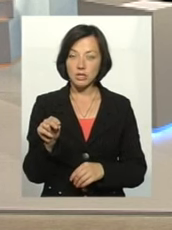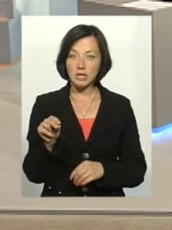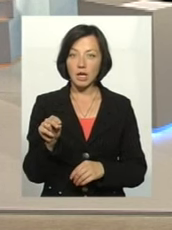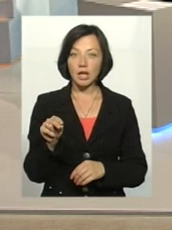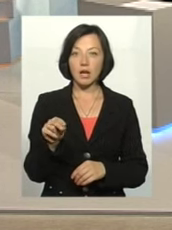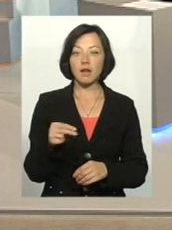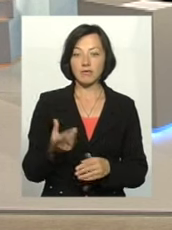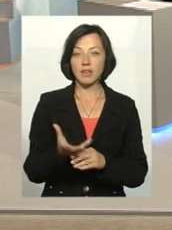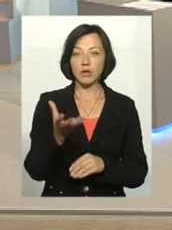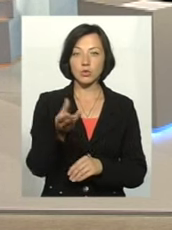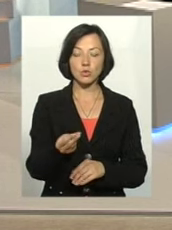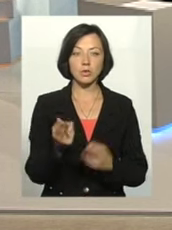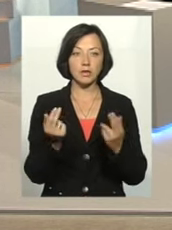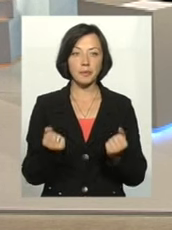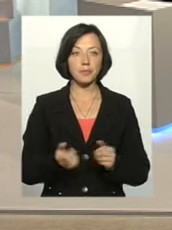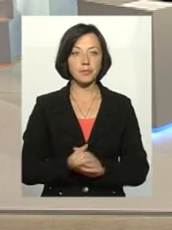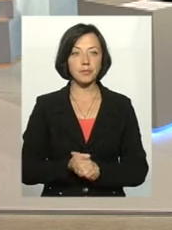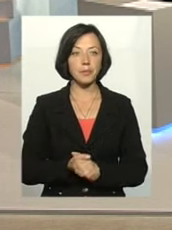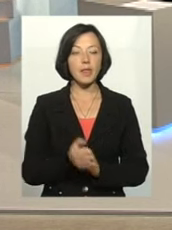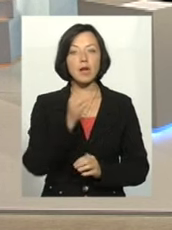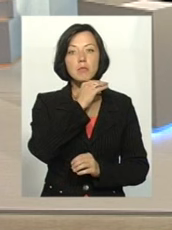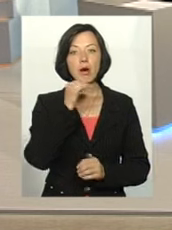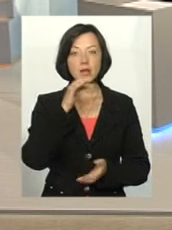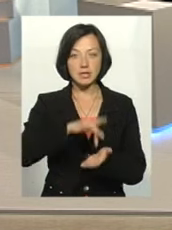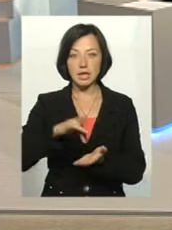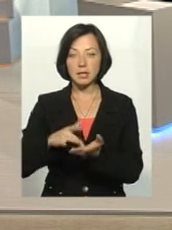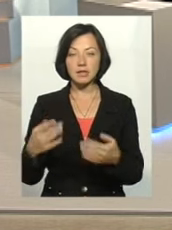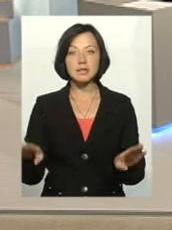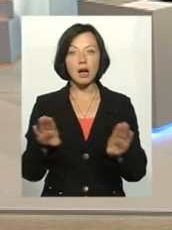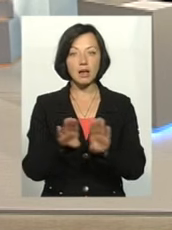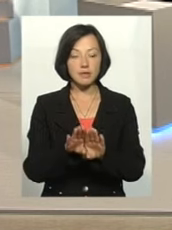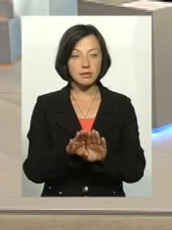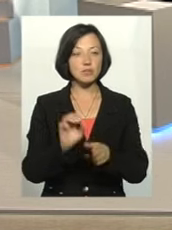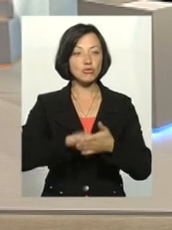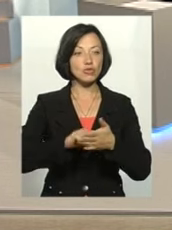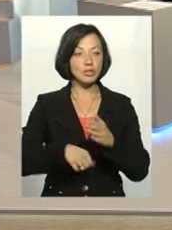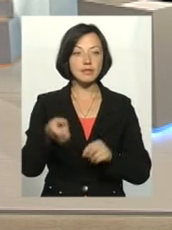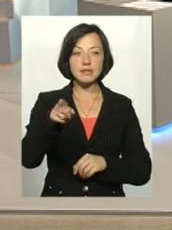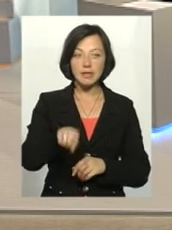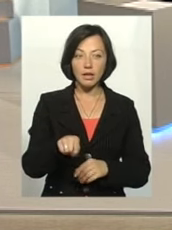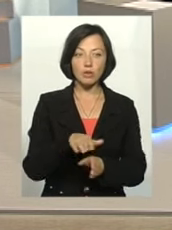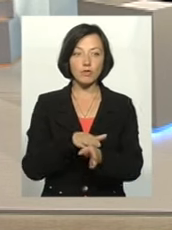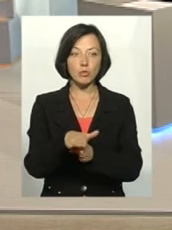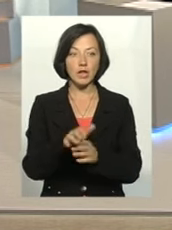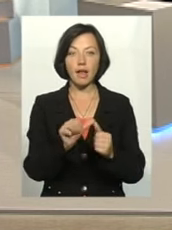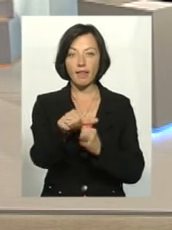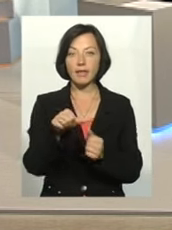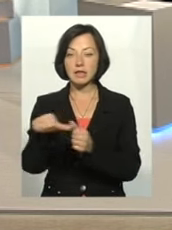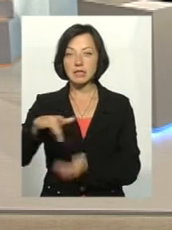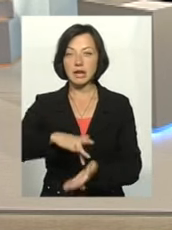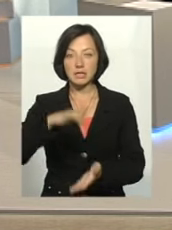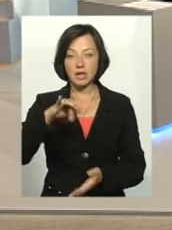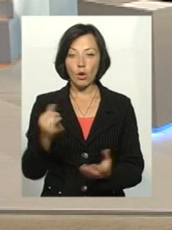так, фінансує. Так, тому що так. Багато центрів закрилися саме через те, що відбулася децентралізація,